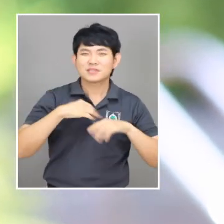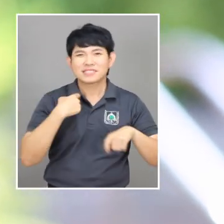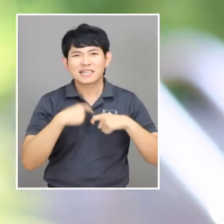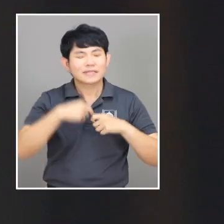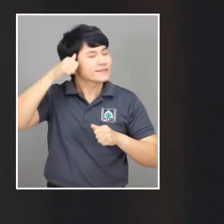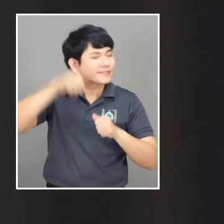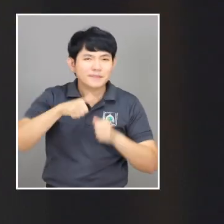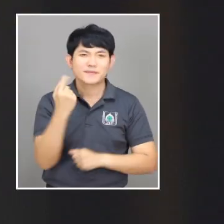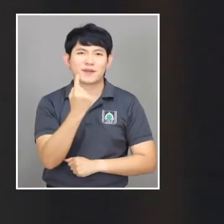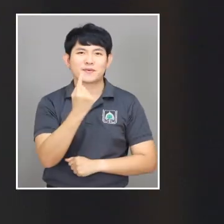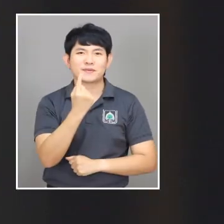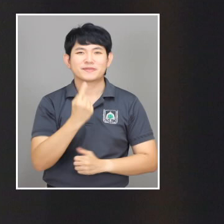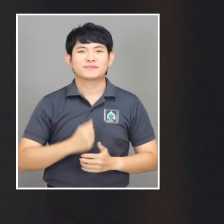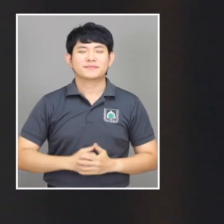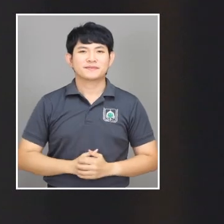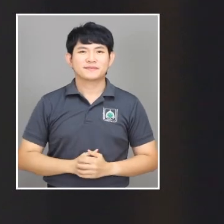างเดียว